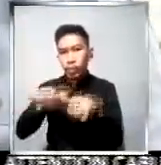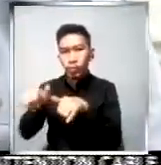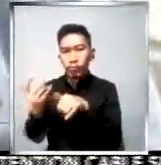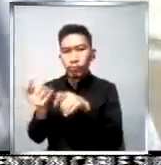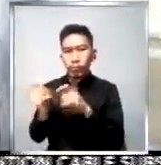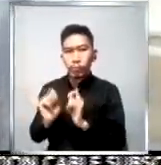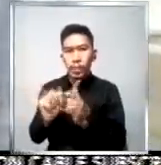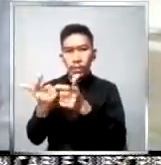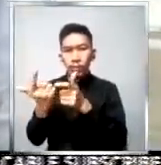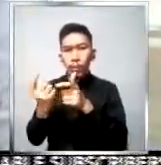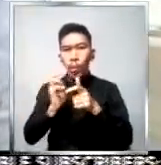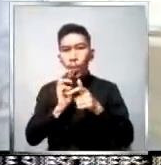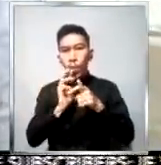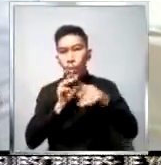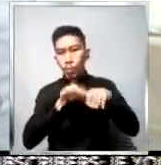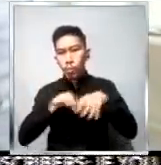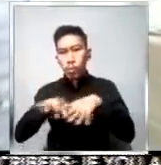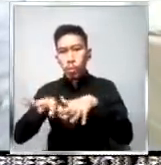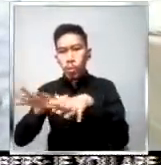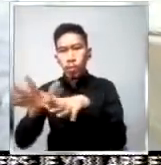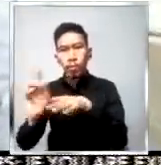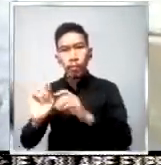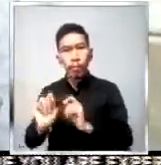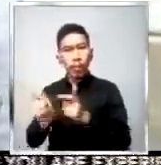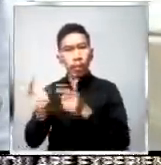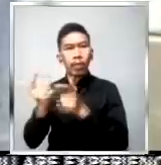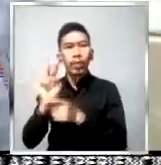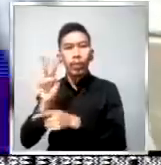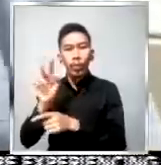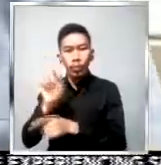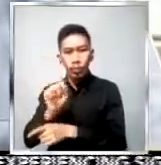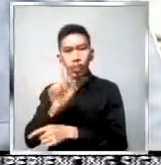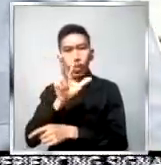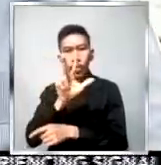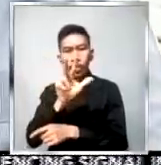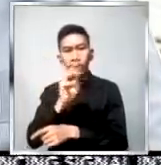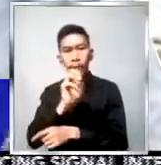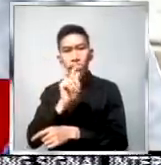Ang bilis niya ay 2.3 meters per second.